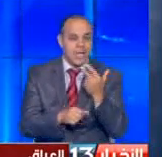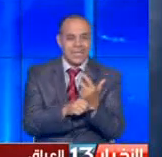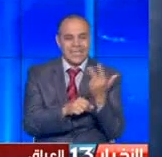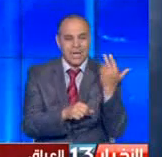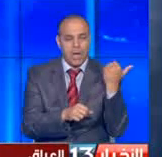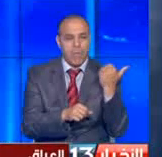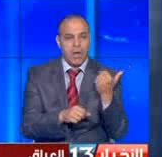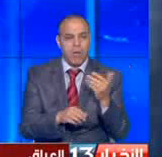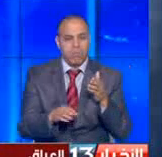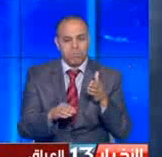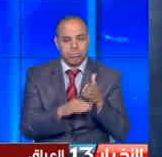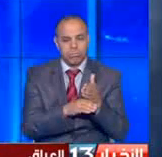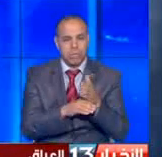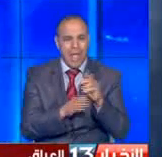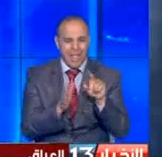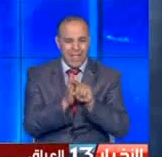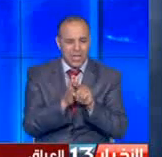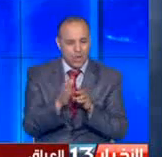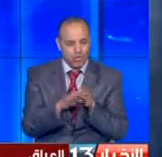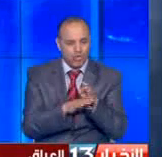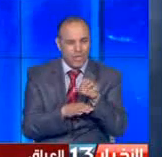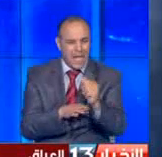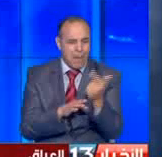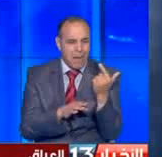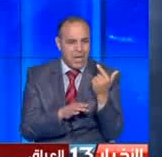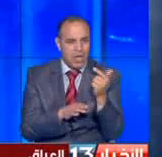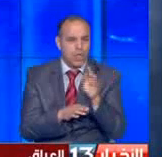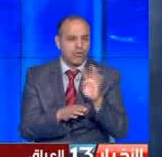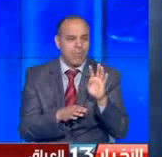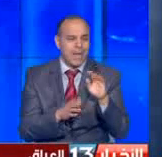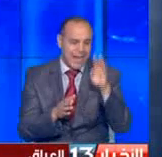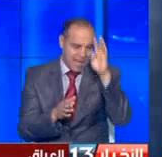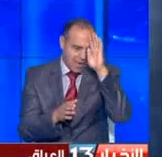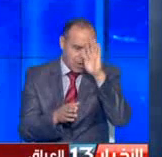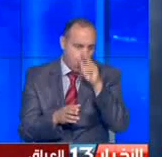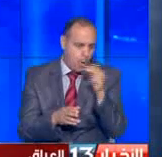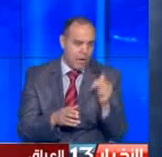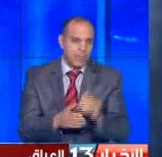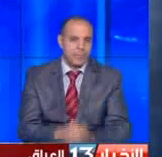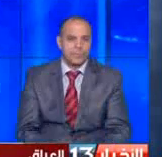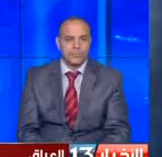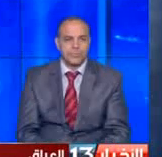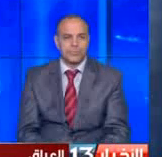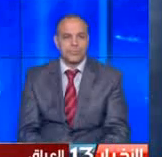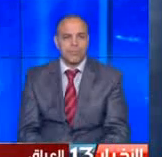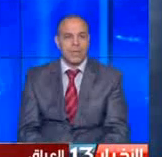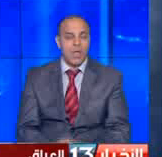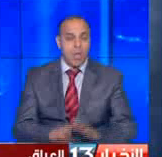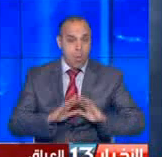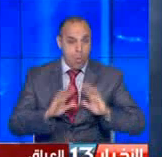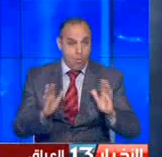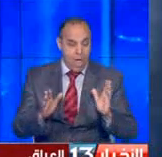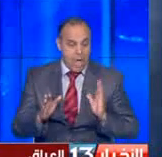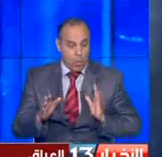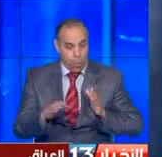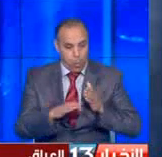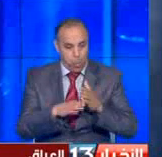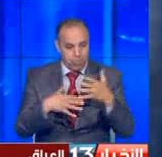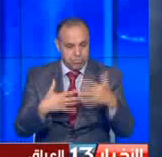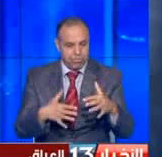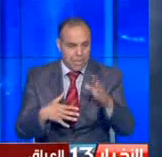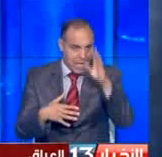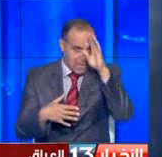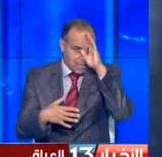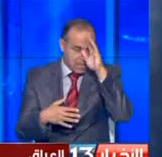من اجتياح تنظيم داعش الارهابي لشمال العراق وغربيه وبعد انتهاء العمليه العسكريه التي